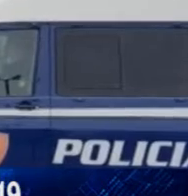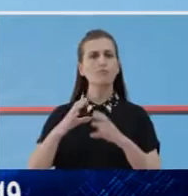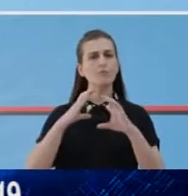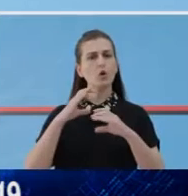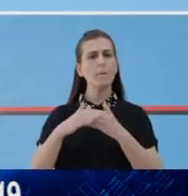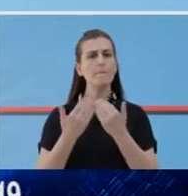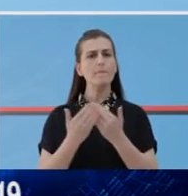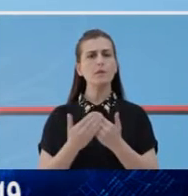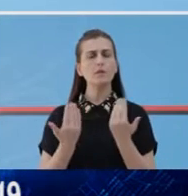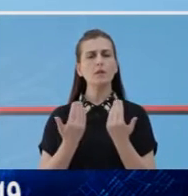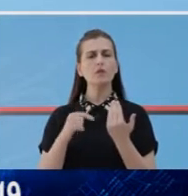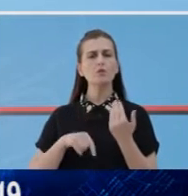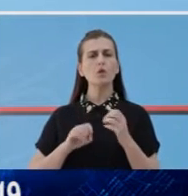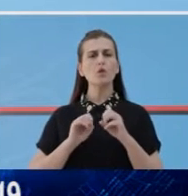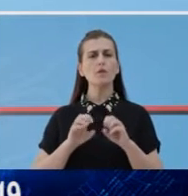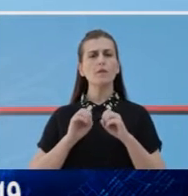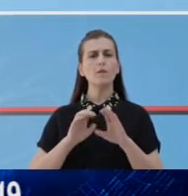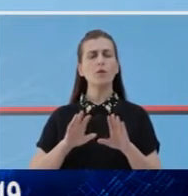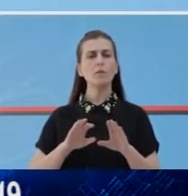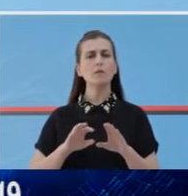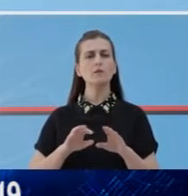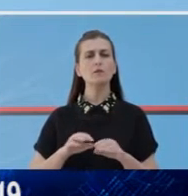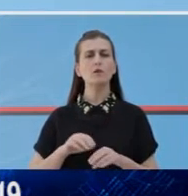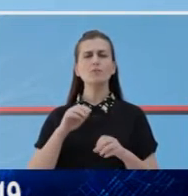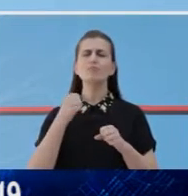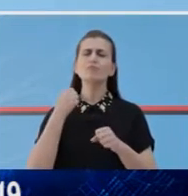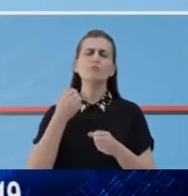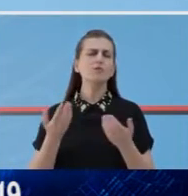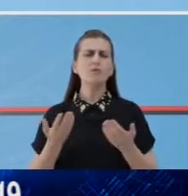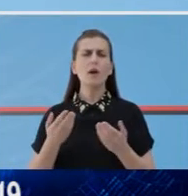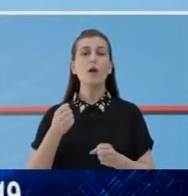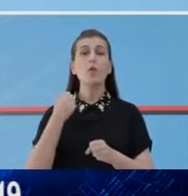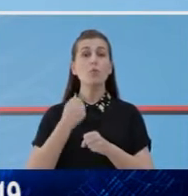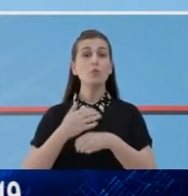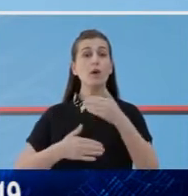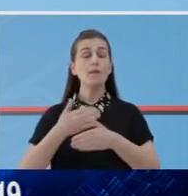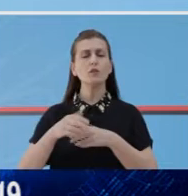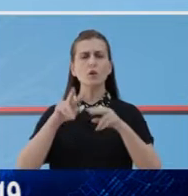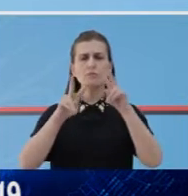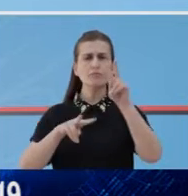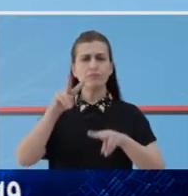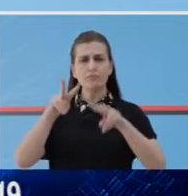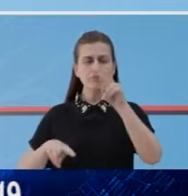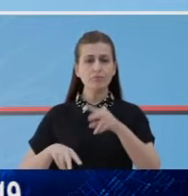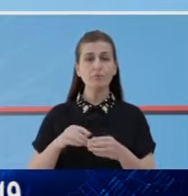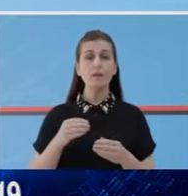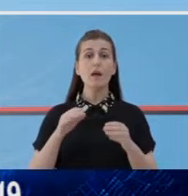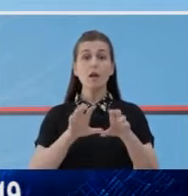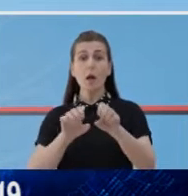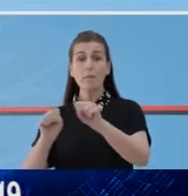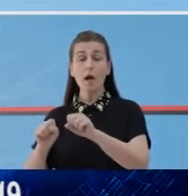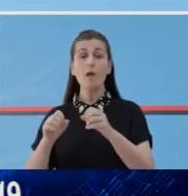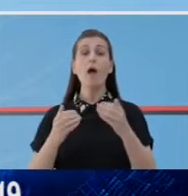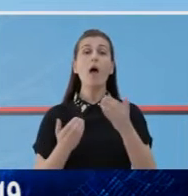Elbasan, 6 në Fier dhe 1 rast në Shkodër. Nga sa raportohet, edhe në Malsinë e Madhe ka pasur 2 raste